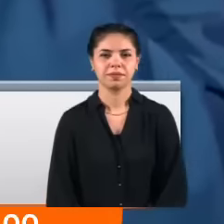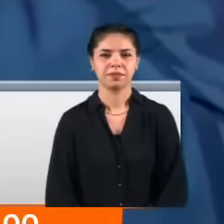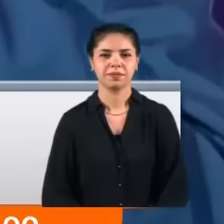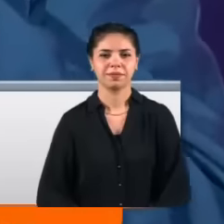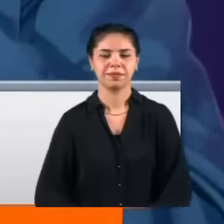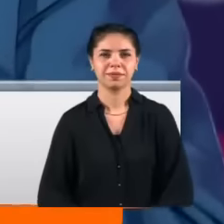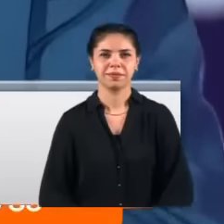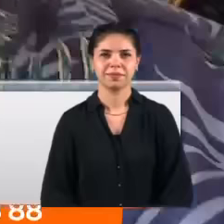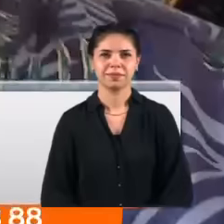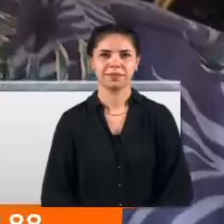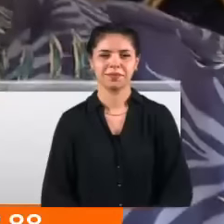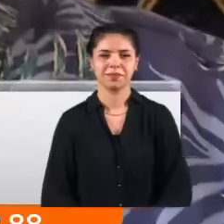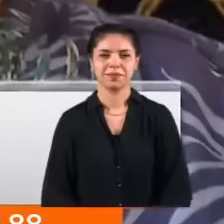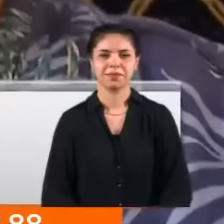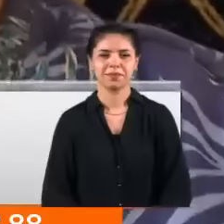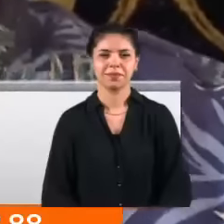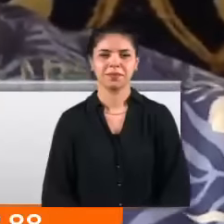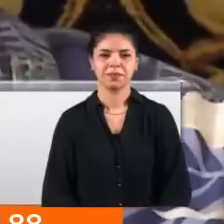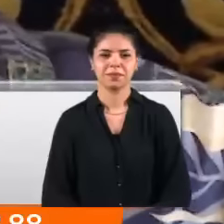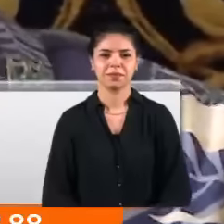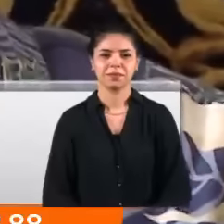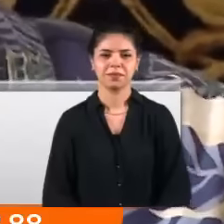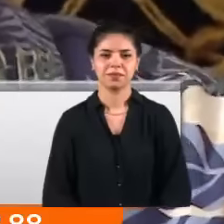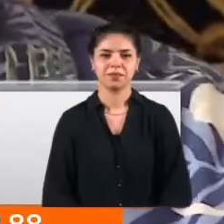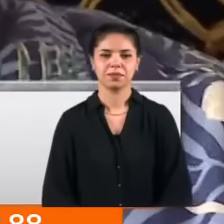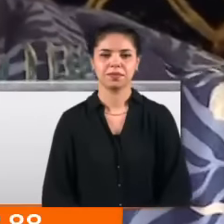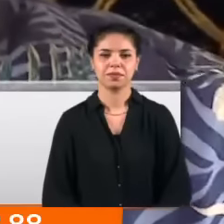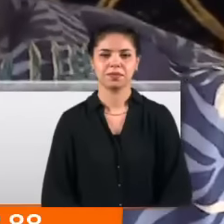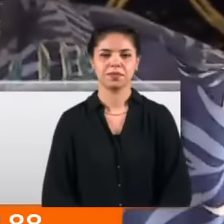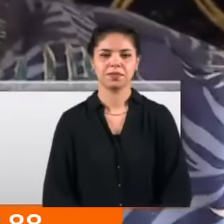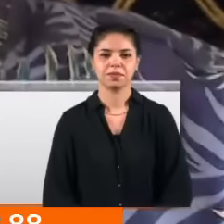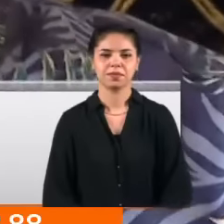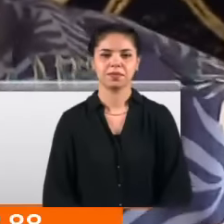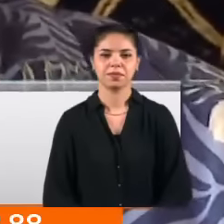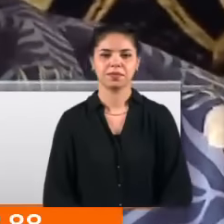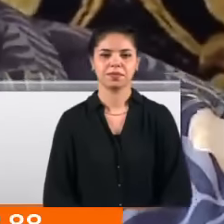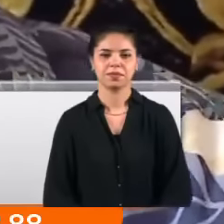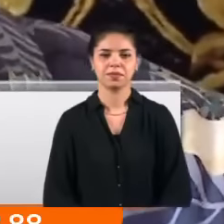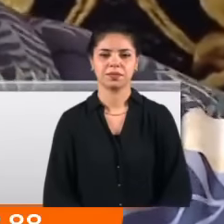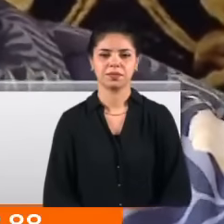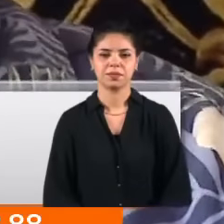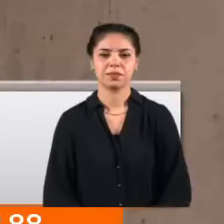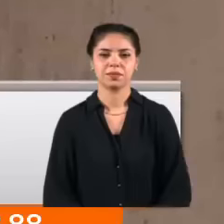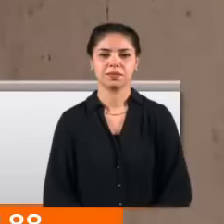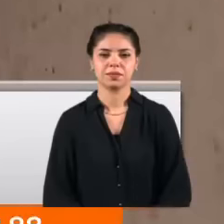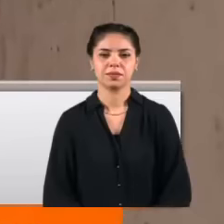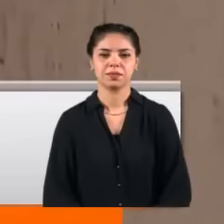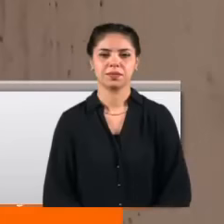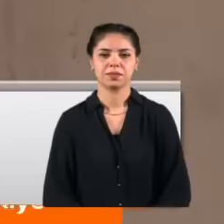etti gençliğimi. Ben hiçbir zaman gittiğim yoldan dönmedim, dönmem de.